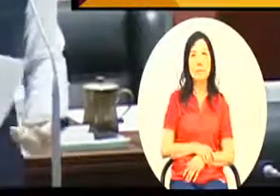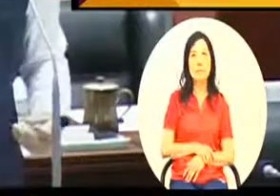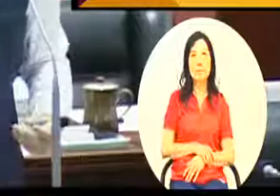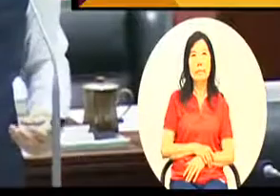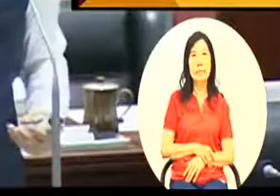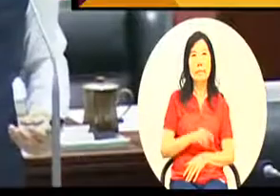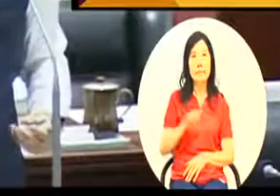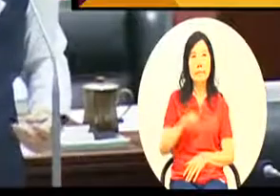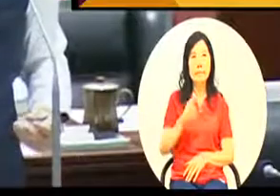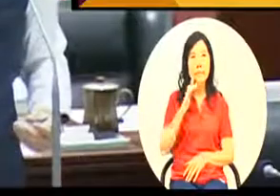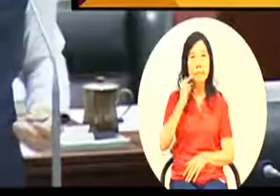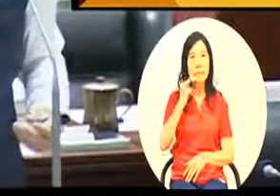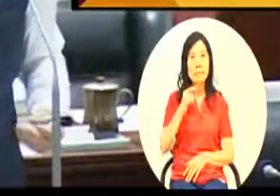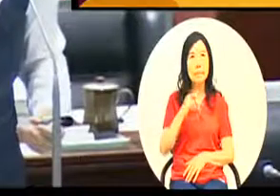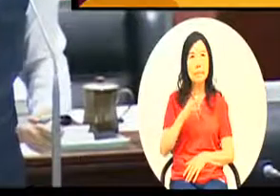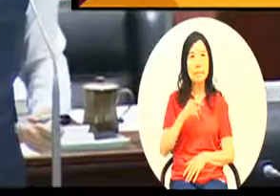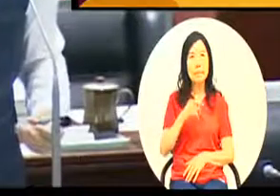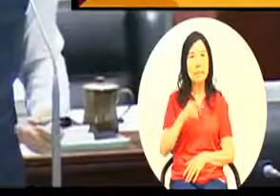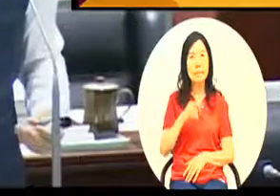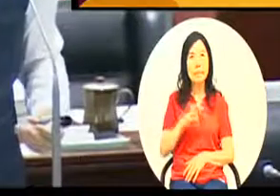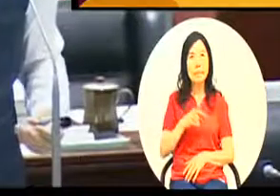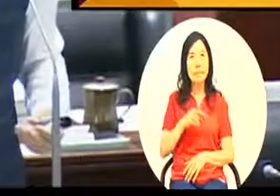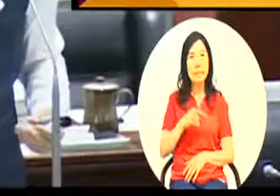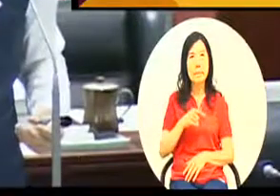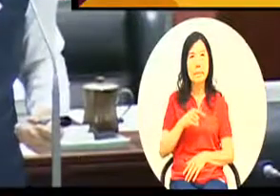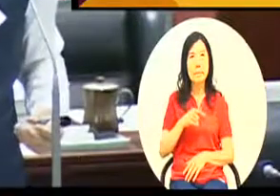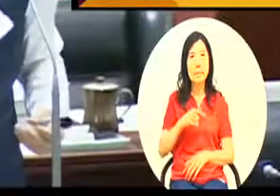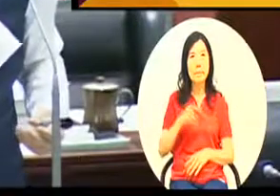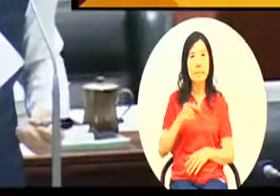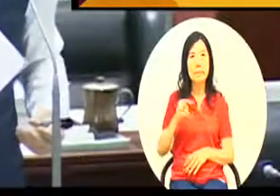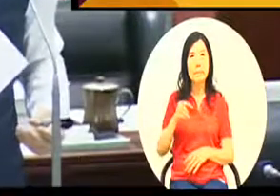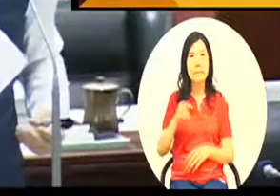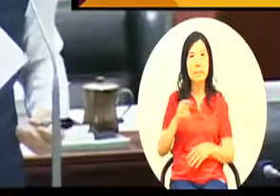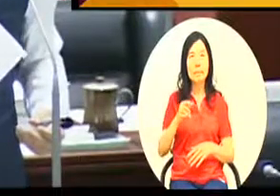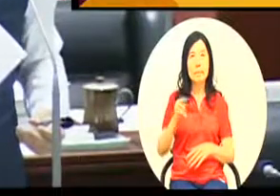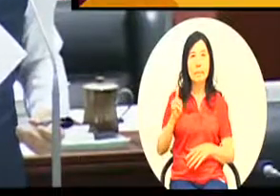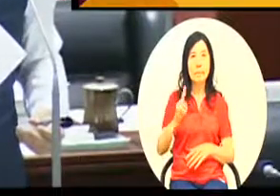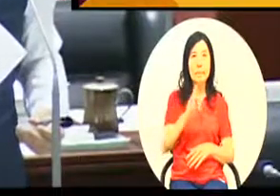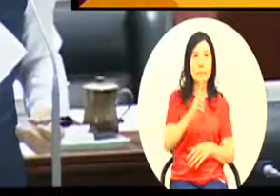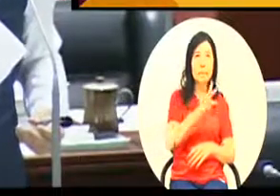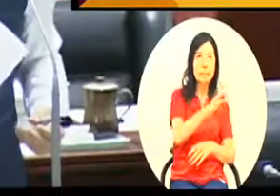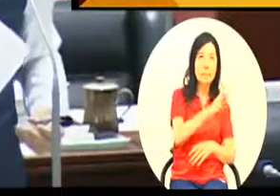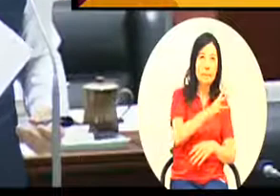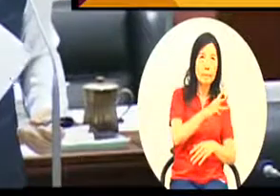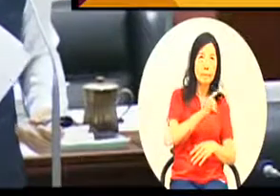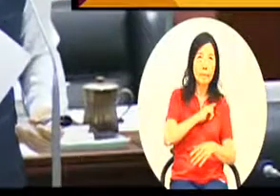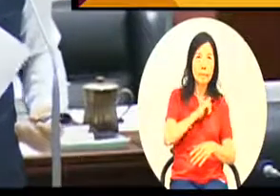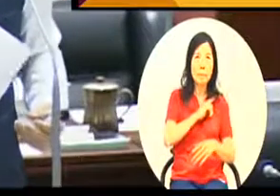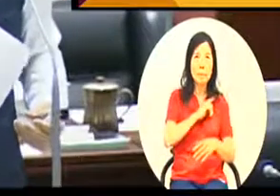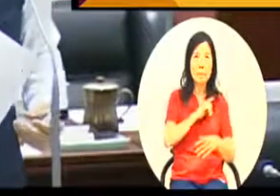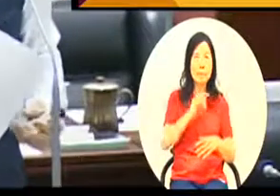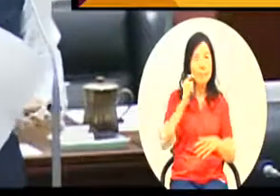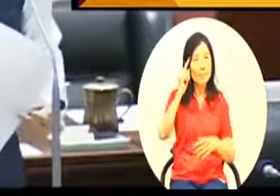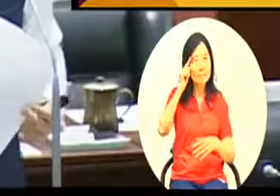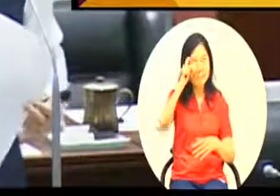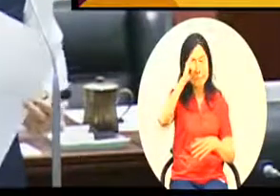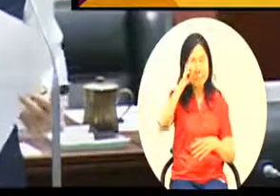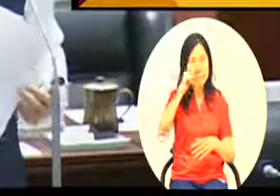当然这样父母亲要去跑，没有抽到就去跑12345，这个按照他们自己的志愿去跑。